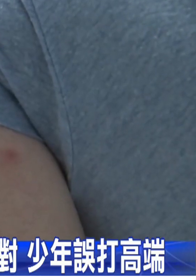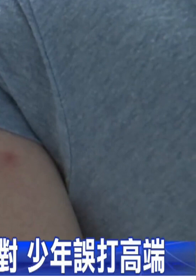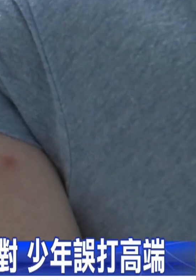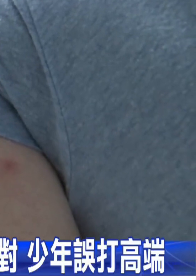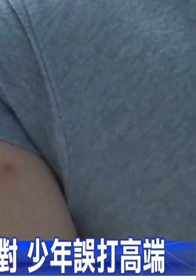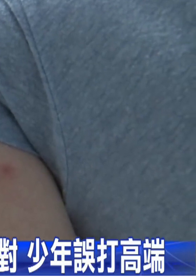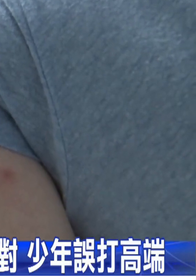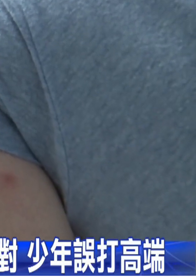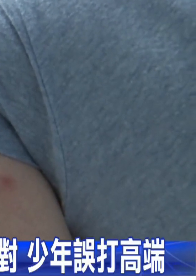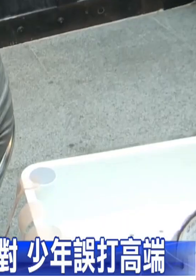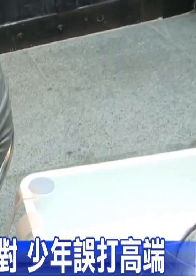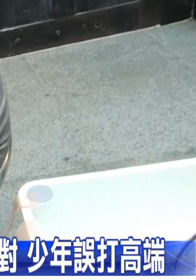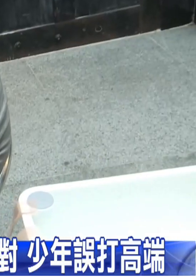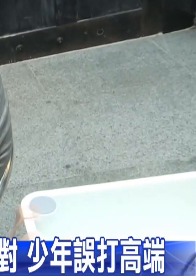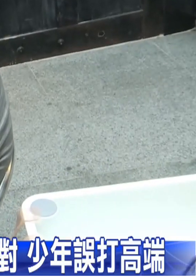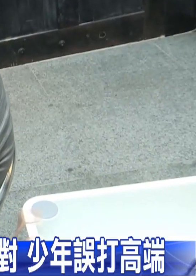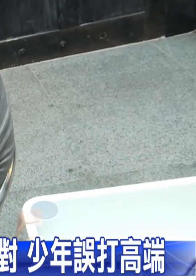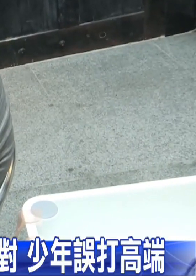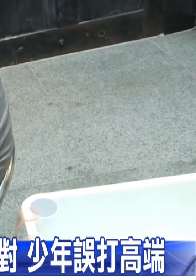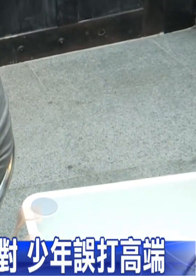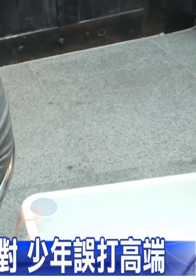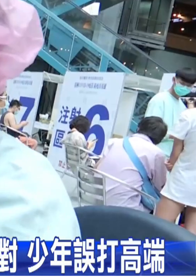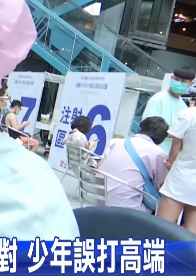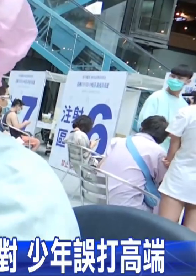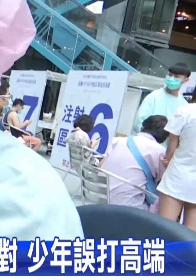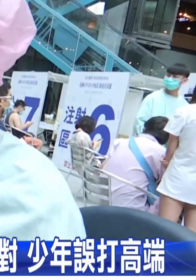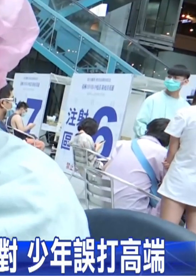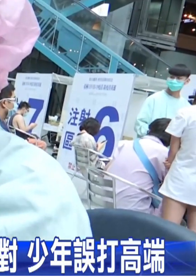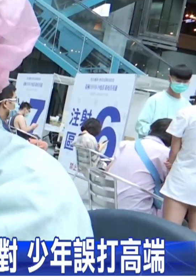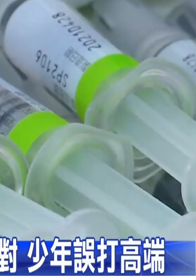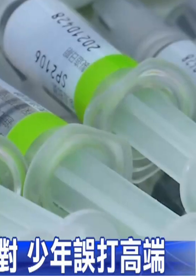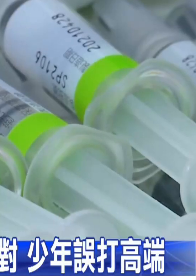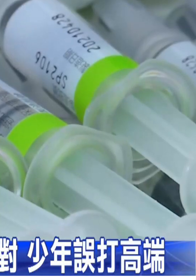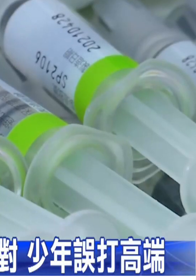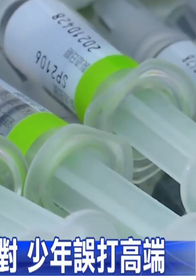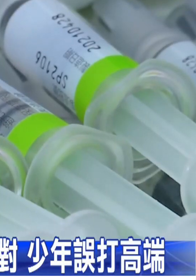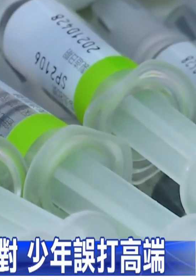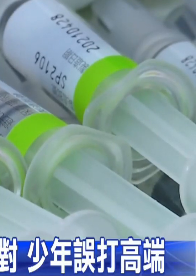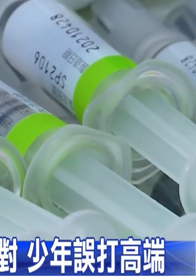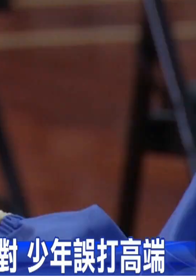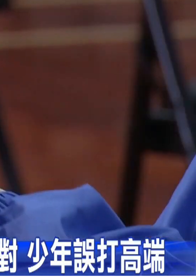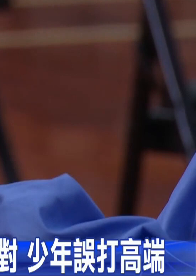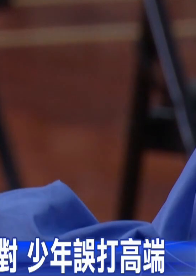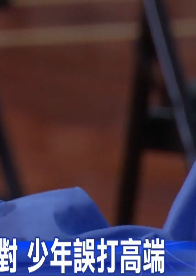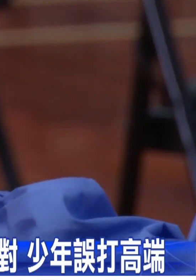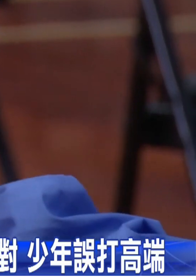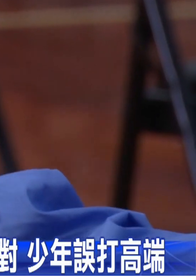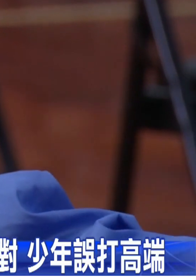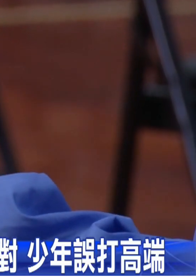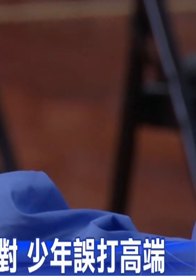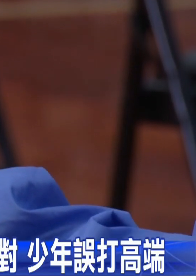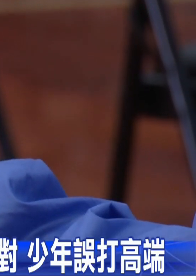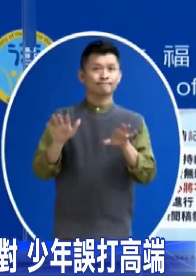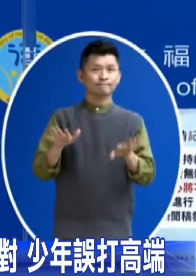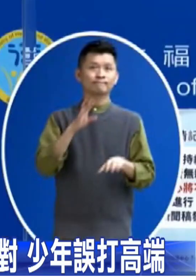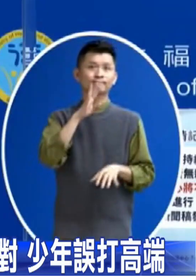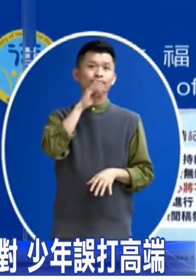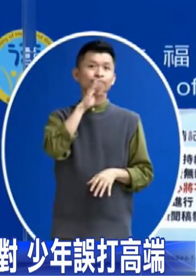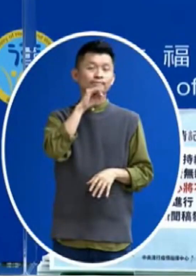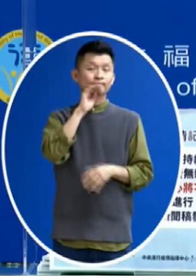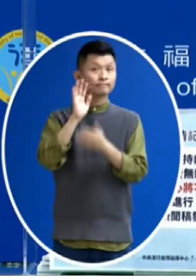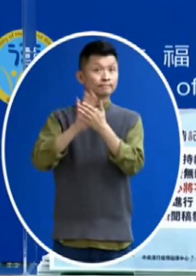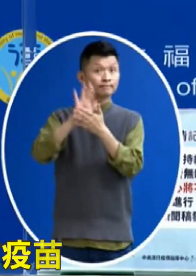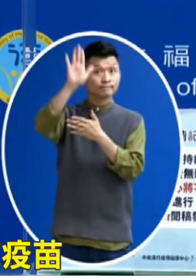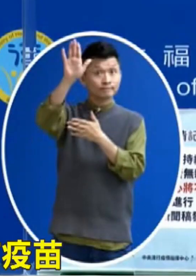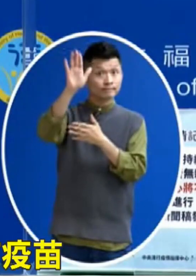诊间内也没向本人确认打 BNT 还是高端，害少年平白成了高端人。但问题来了，第二剂怎么打？ 未来